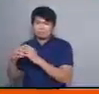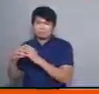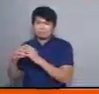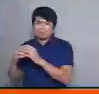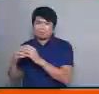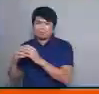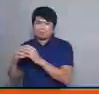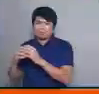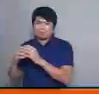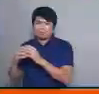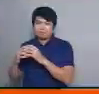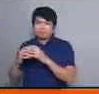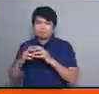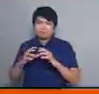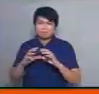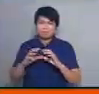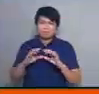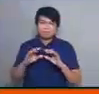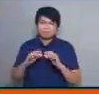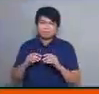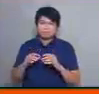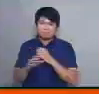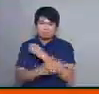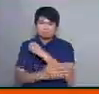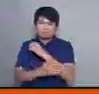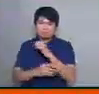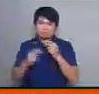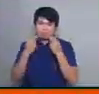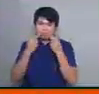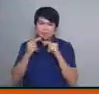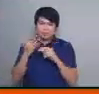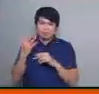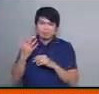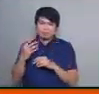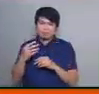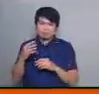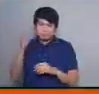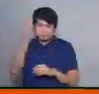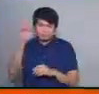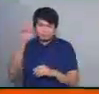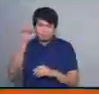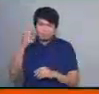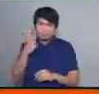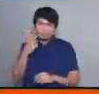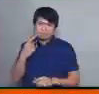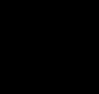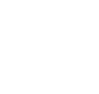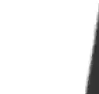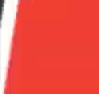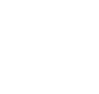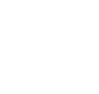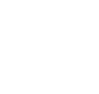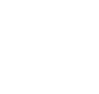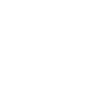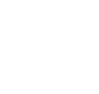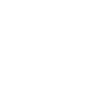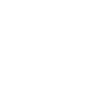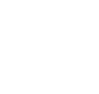the capacity of the country. Para sa News 5, Bim Santos, we are One News.